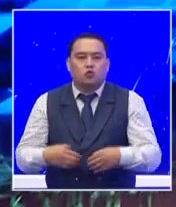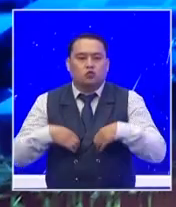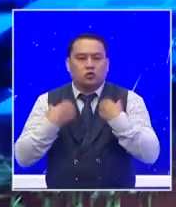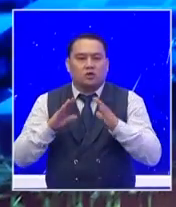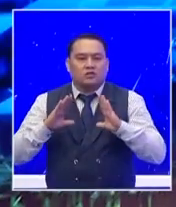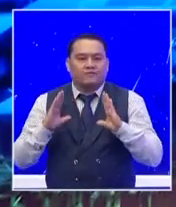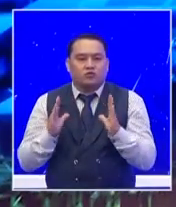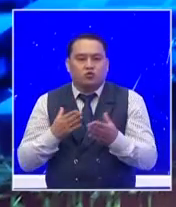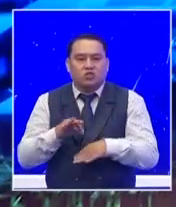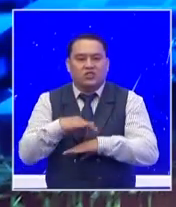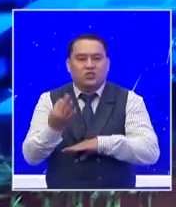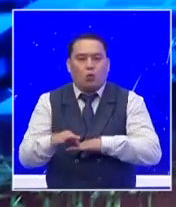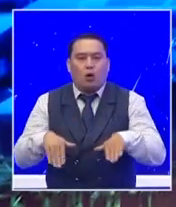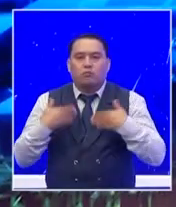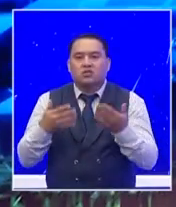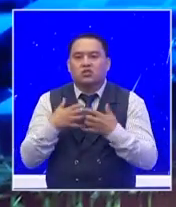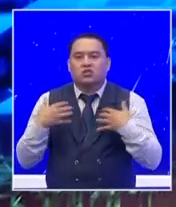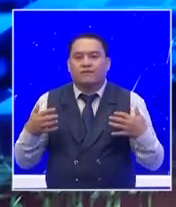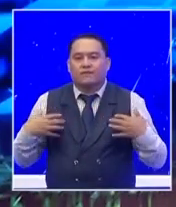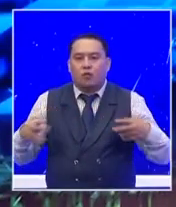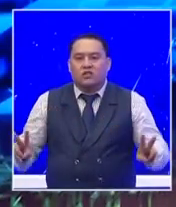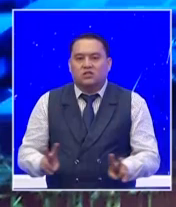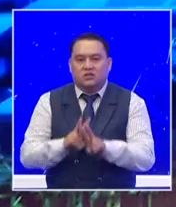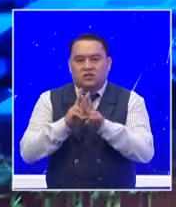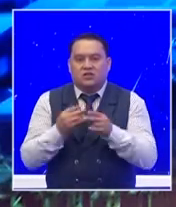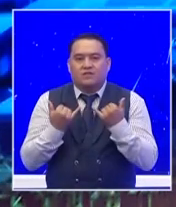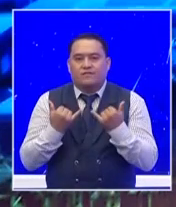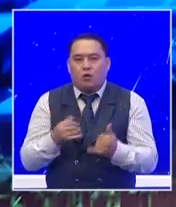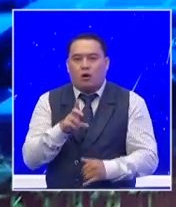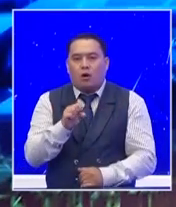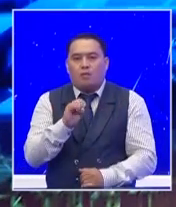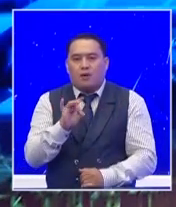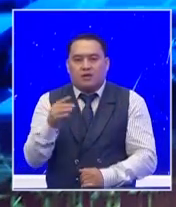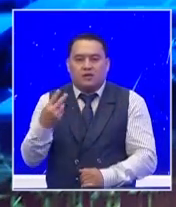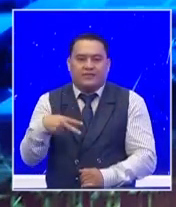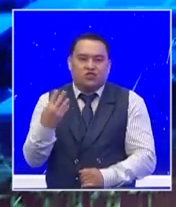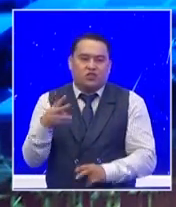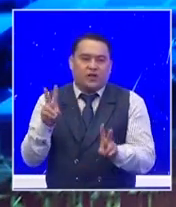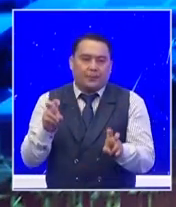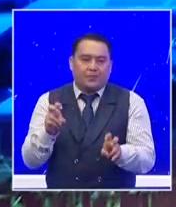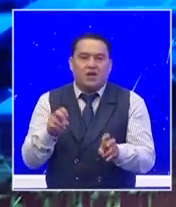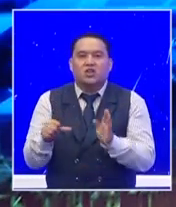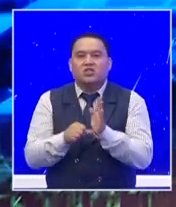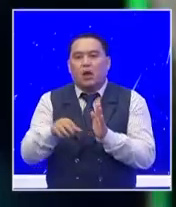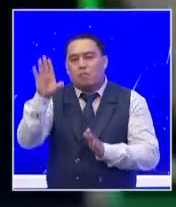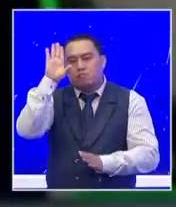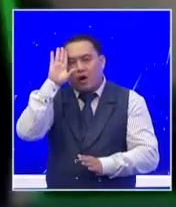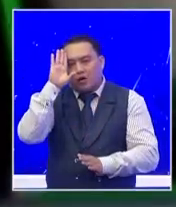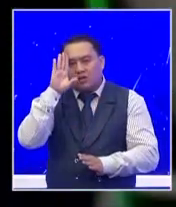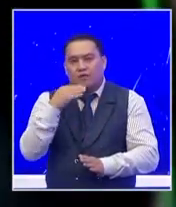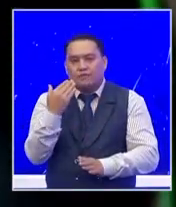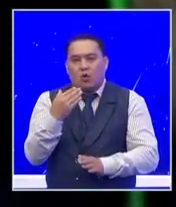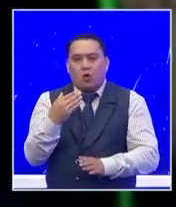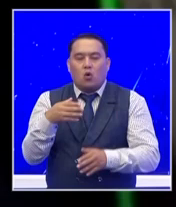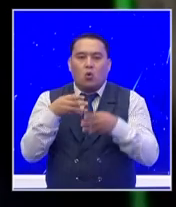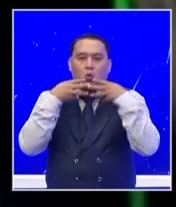Вопиющий случай жестокого обращения с животными произошел в Нур-Султане, сообщает корреспондент Хабар-24. 6-летний мальчик